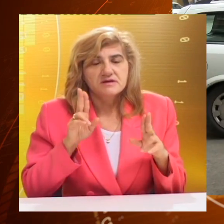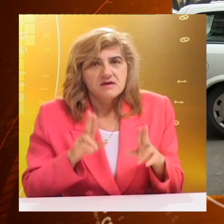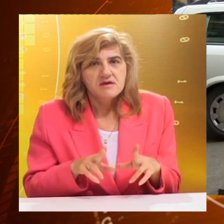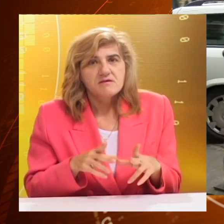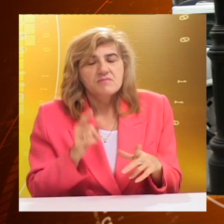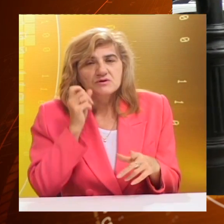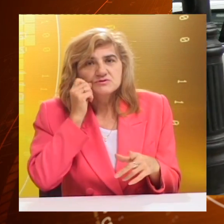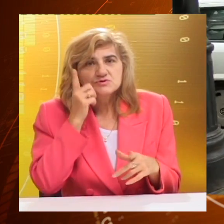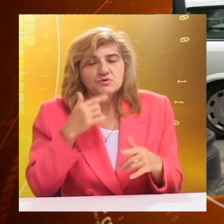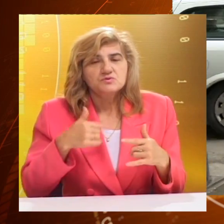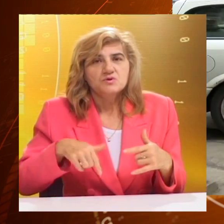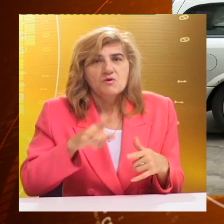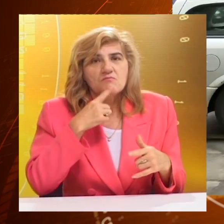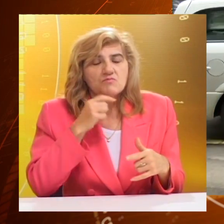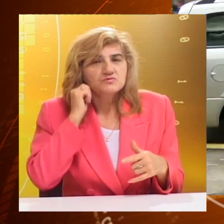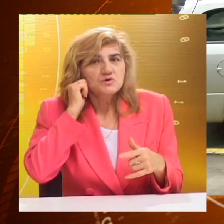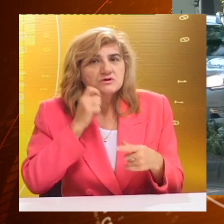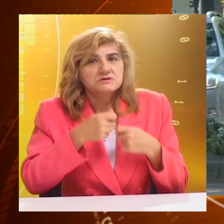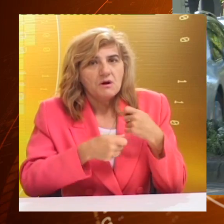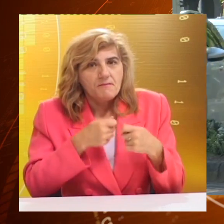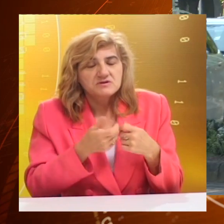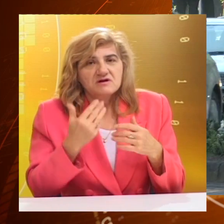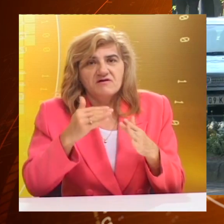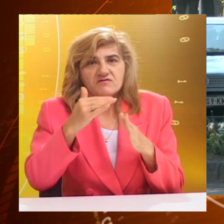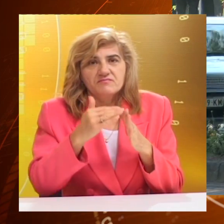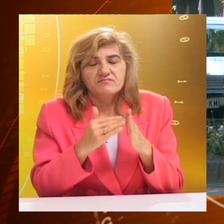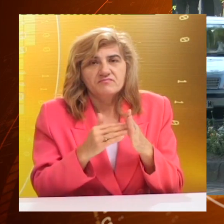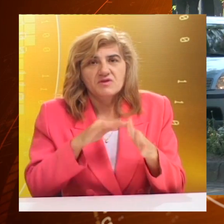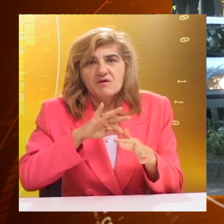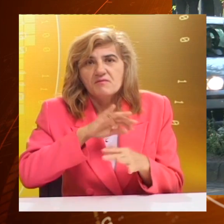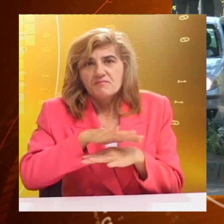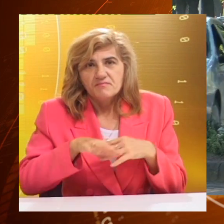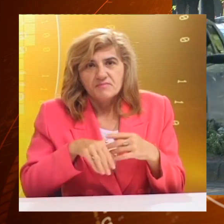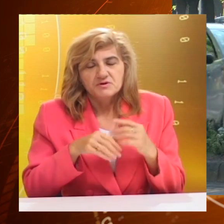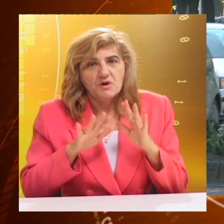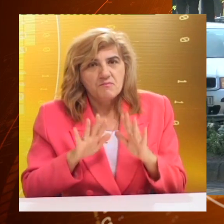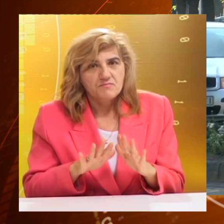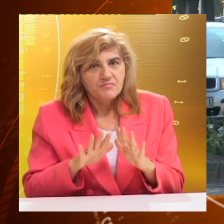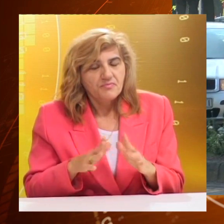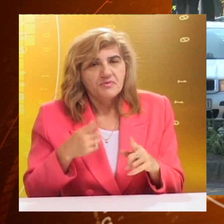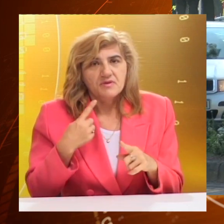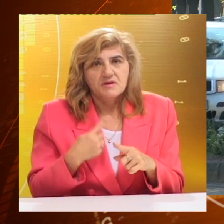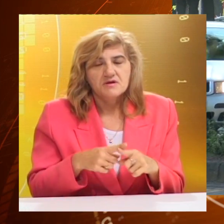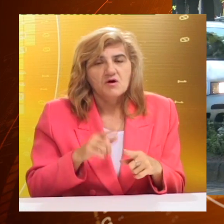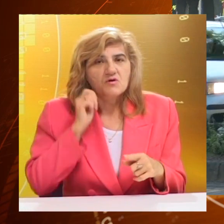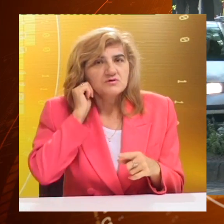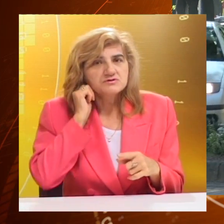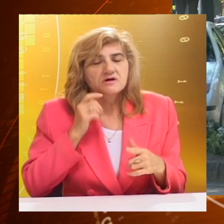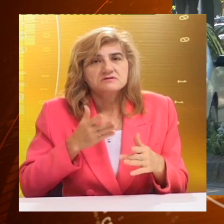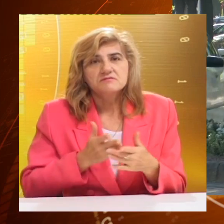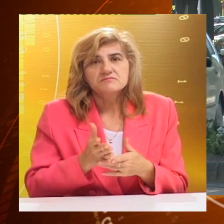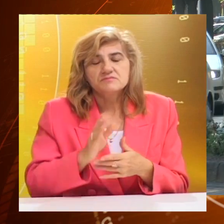društvu još uvijek postoje izražene podele poslova na muške i ženske, ovaj trend je u blagom opadanju. Faktori koji su uticali na to su